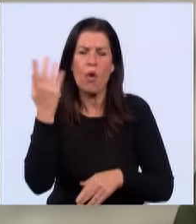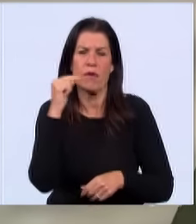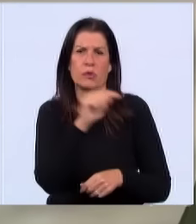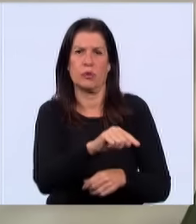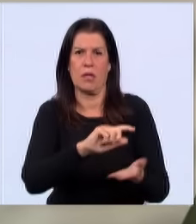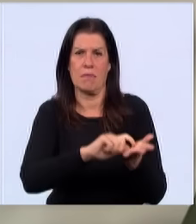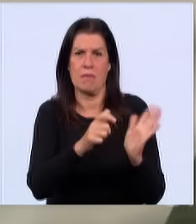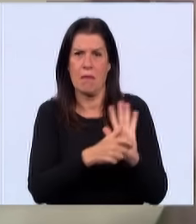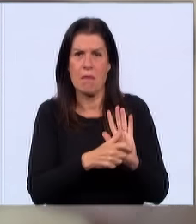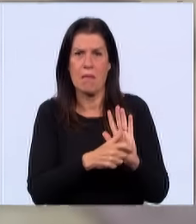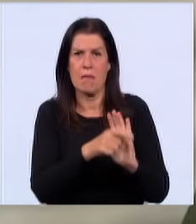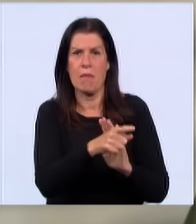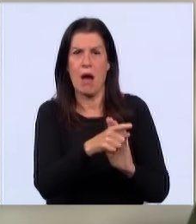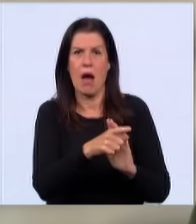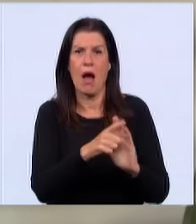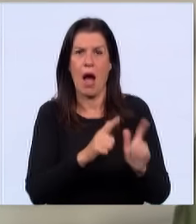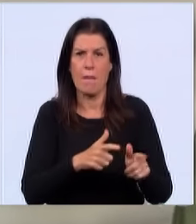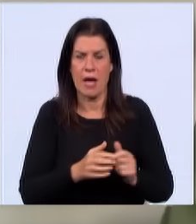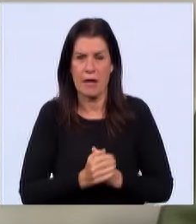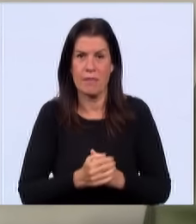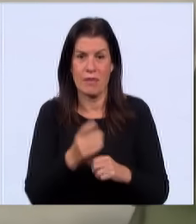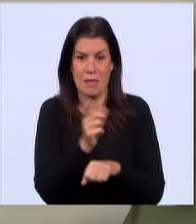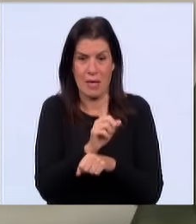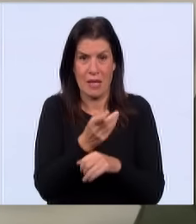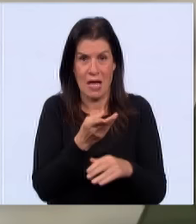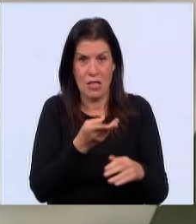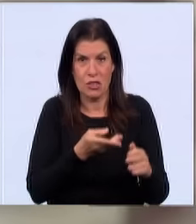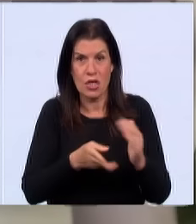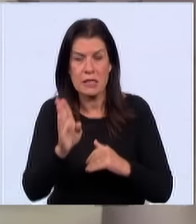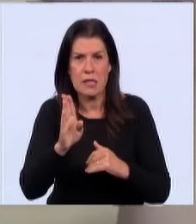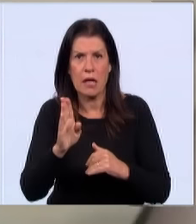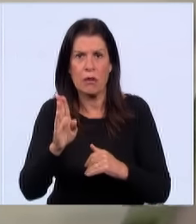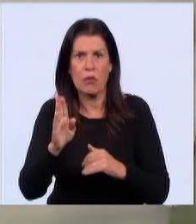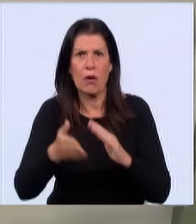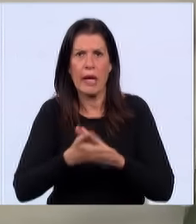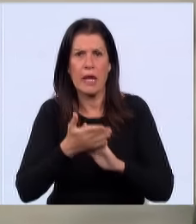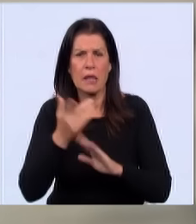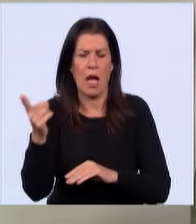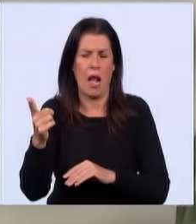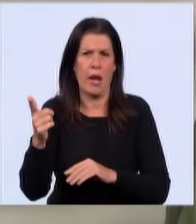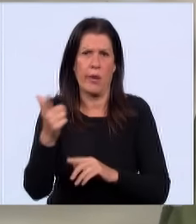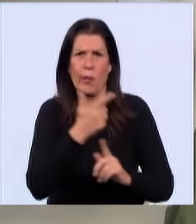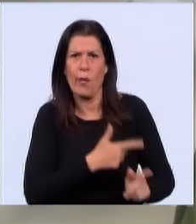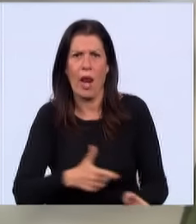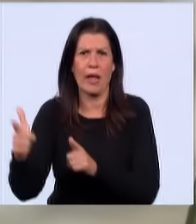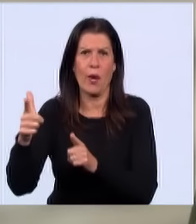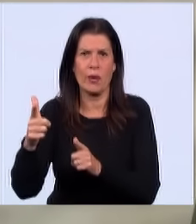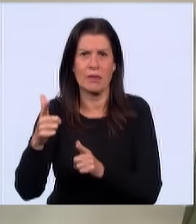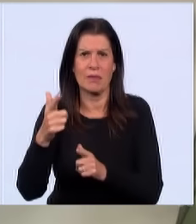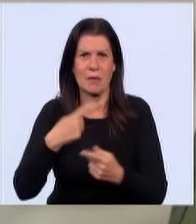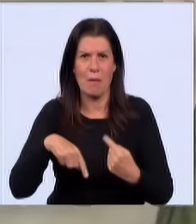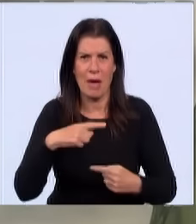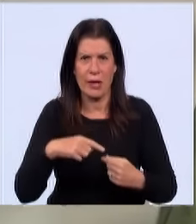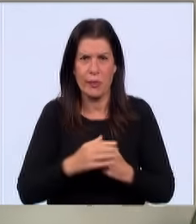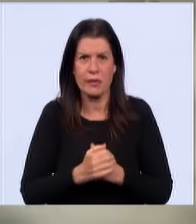בטוח. ובשנייה שיצאנו התחילו עלינו צרורות. עכשיו, אני נפגעתי איך שיצאנו, כאילו ממש בהתחלה. הריצה